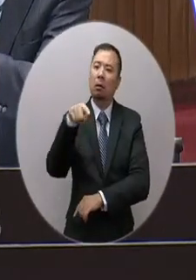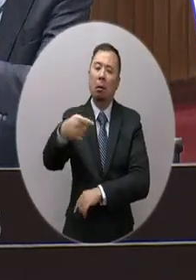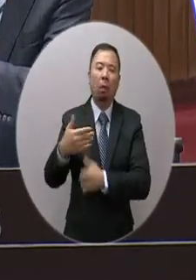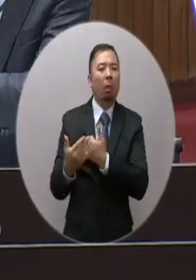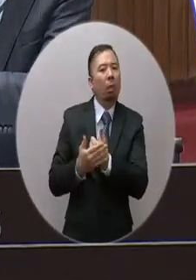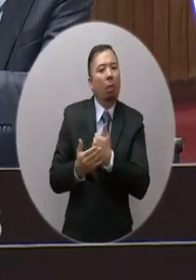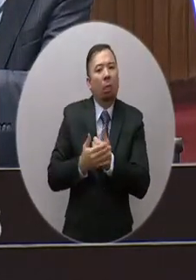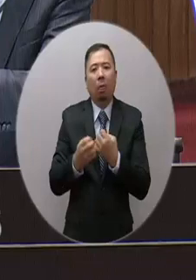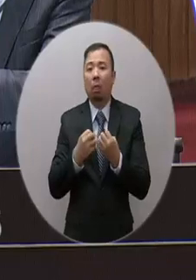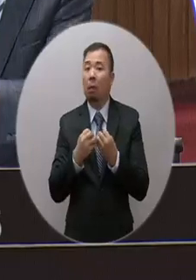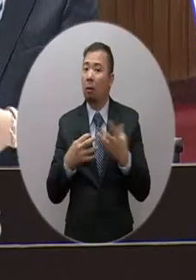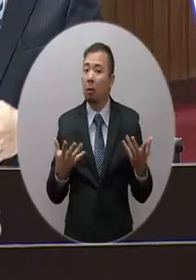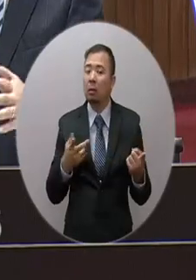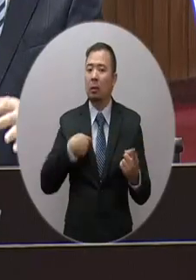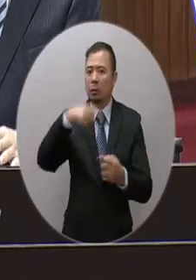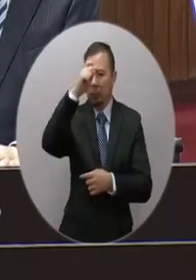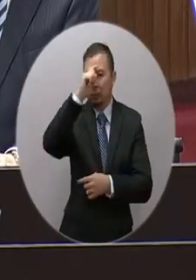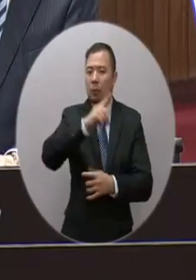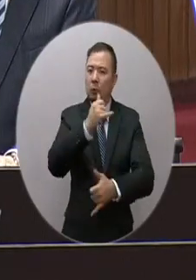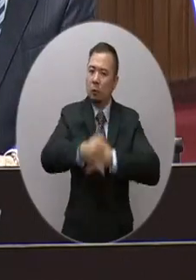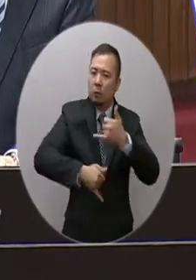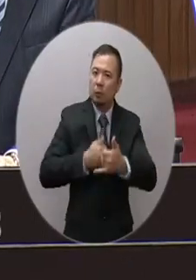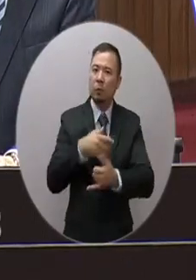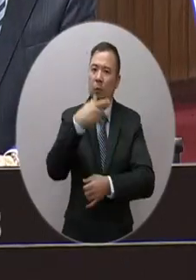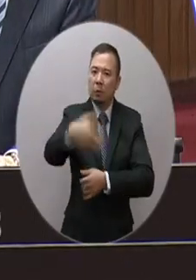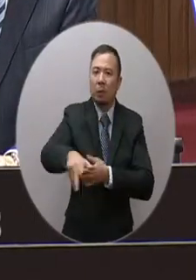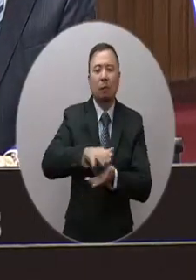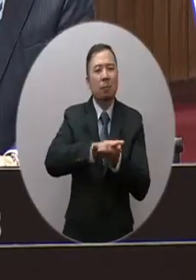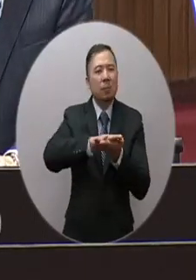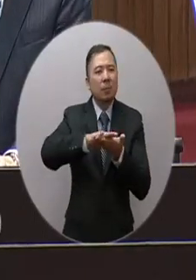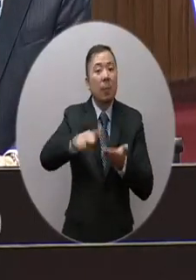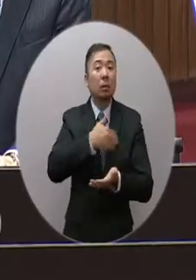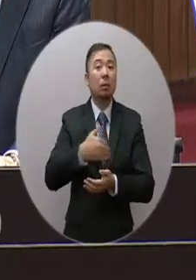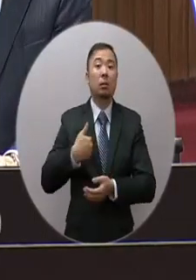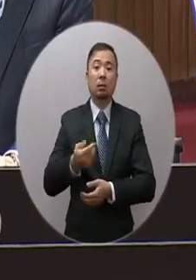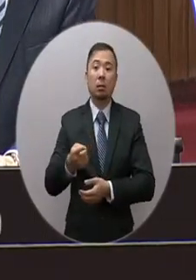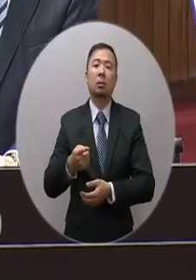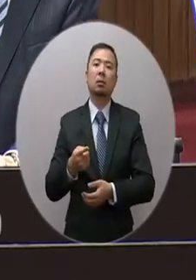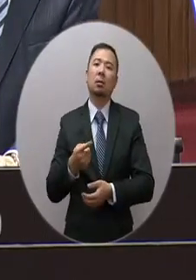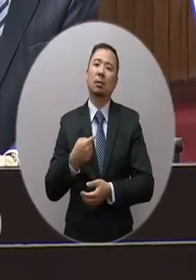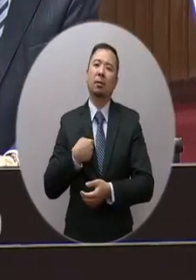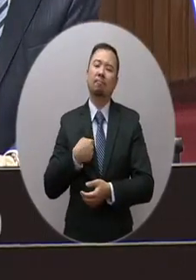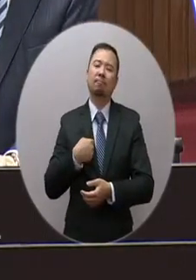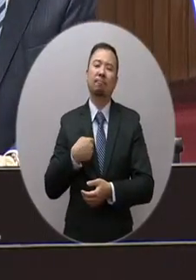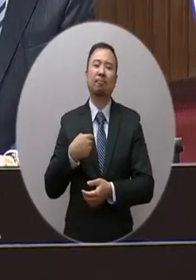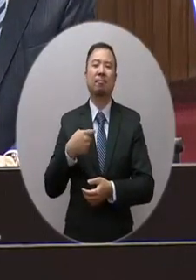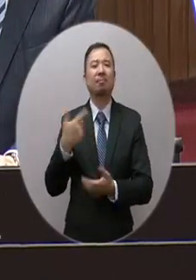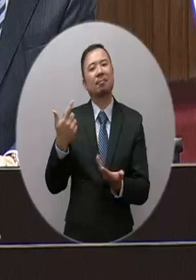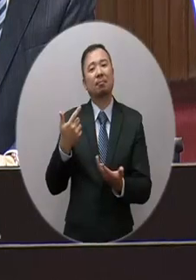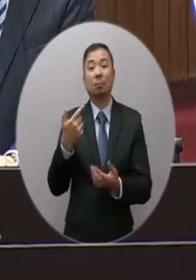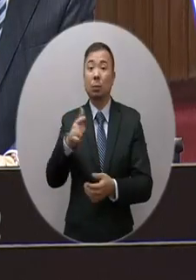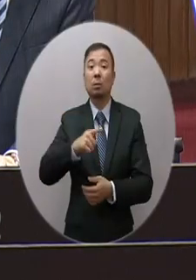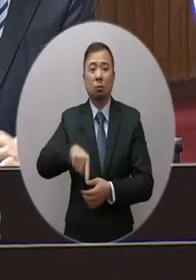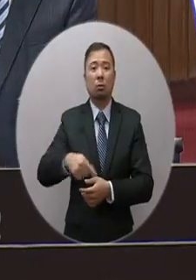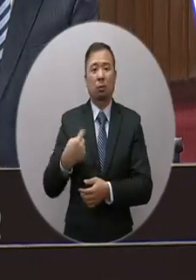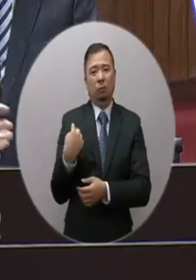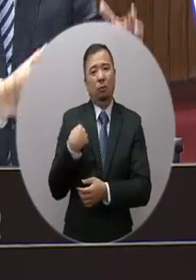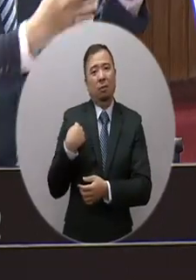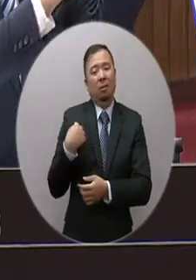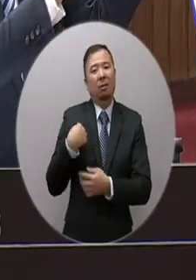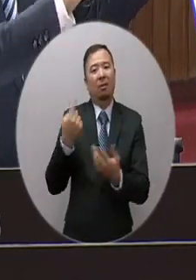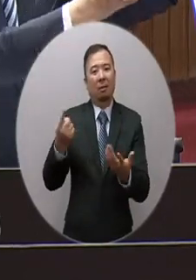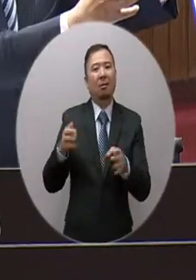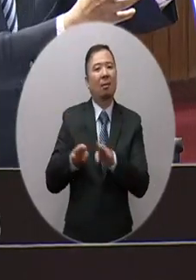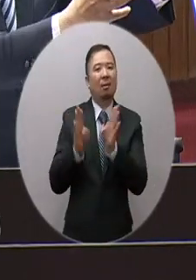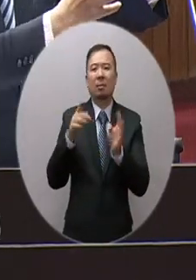饮水的方法。那我在这里就因为这发生在，其实当然不是发生在昨天，长期以来的，那我就从